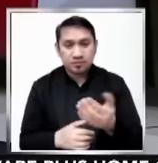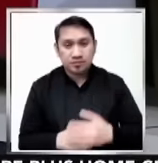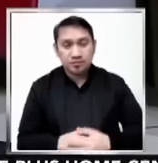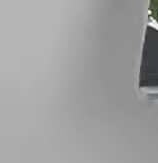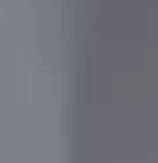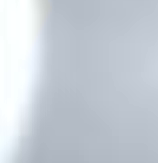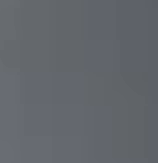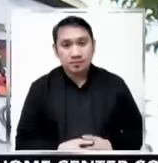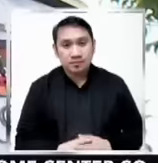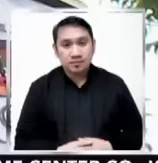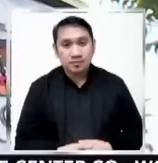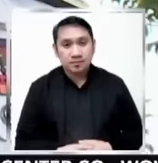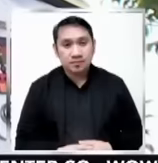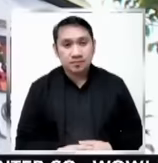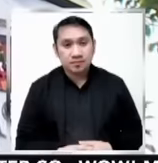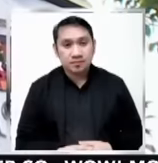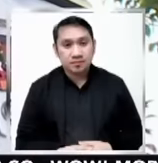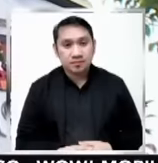Castillo.